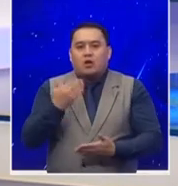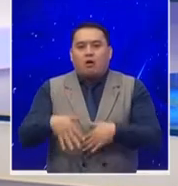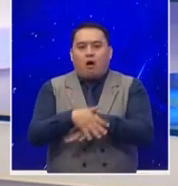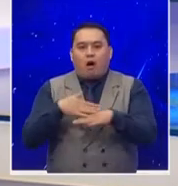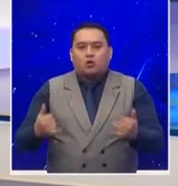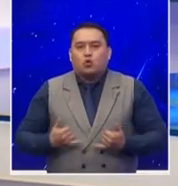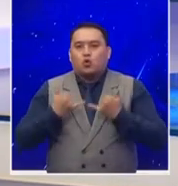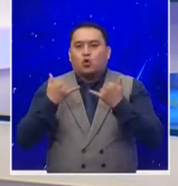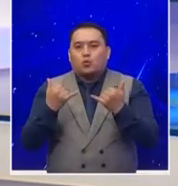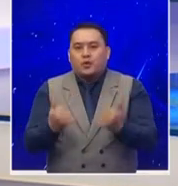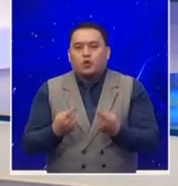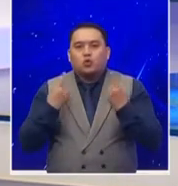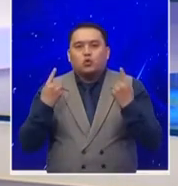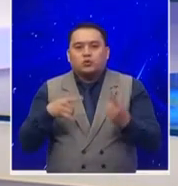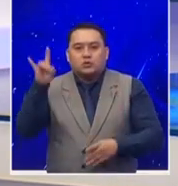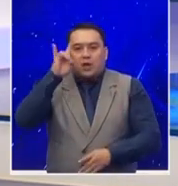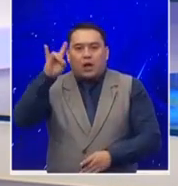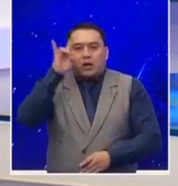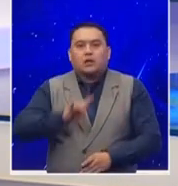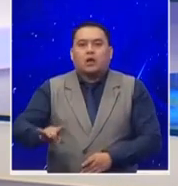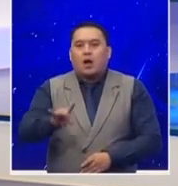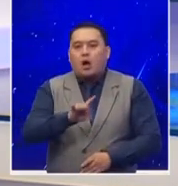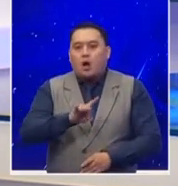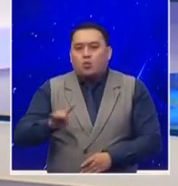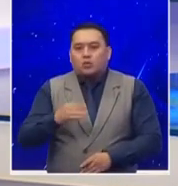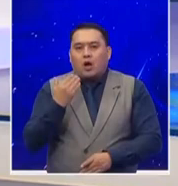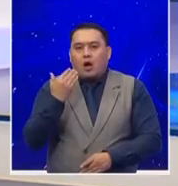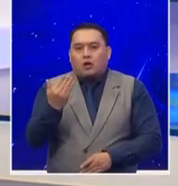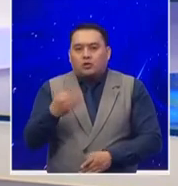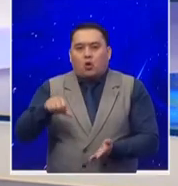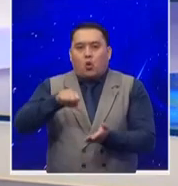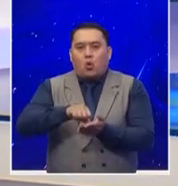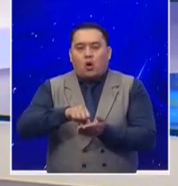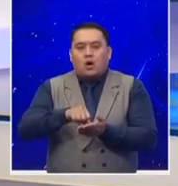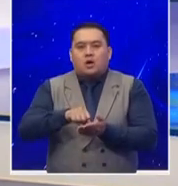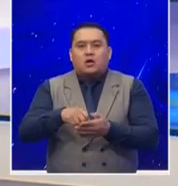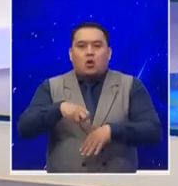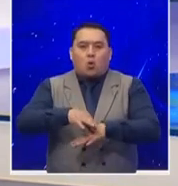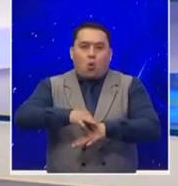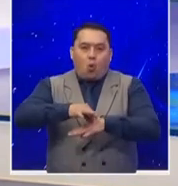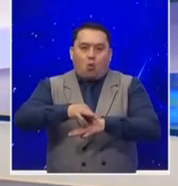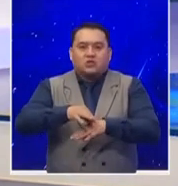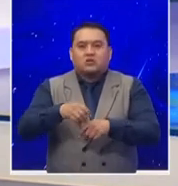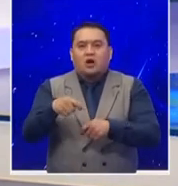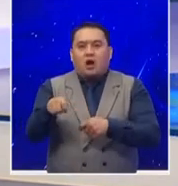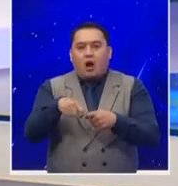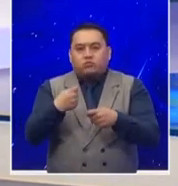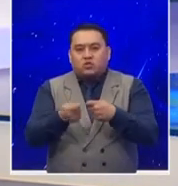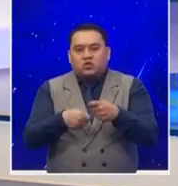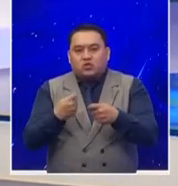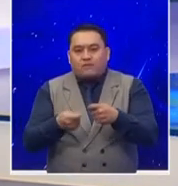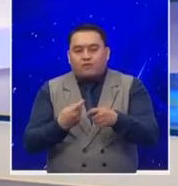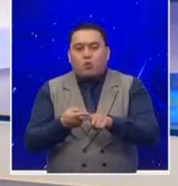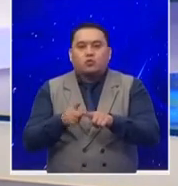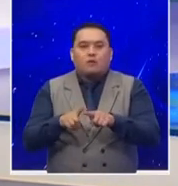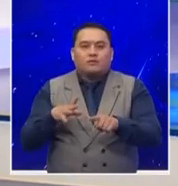халықтың құрметі зор. Сарқан ауданы Ақын ауылының тұрғыны Дәулет Таданбаев қайыстан қам шөред. Оның қолынан шыққан ер тұрманға